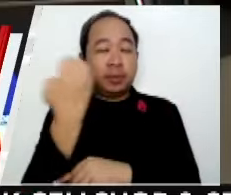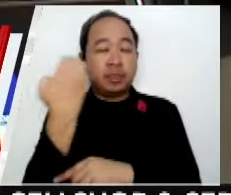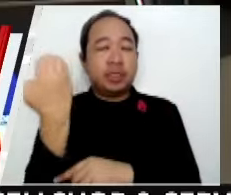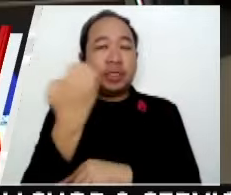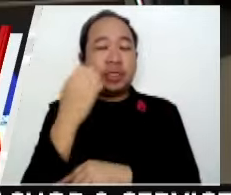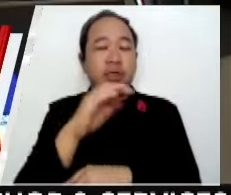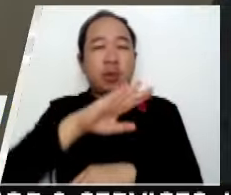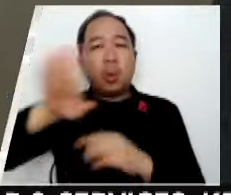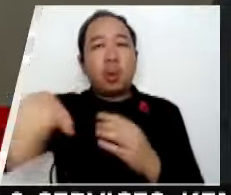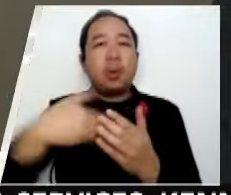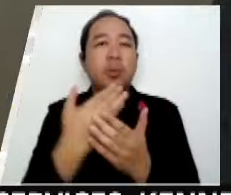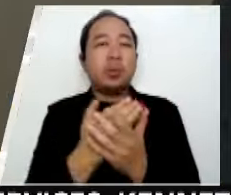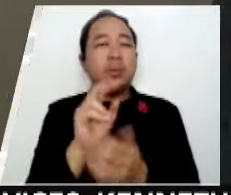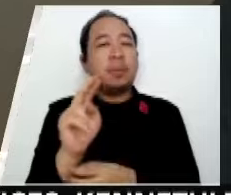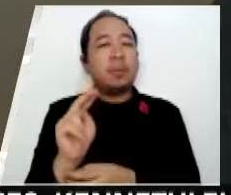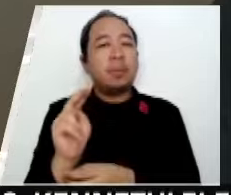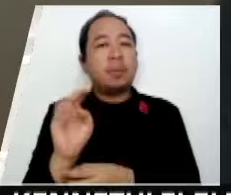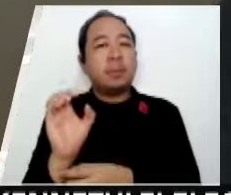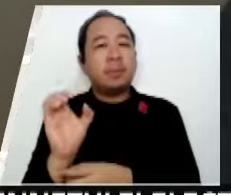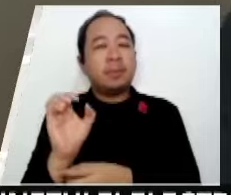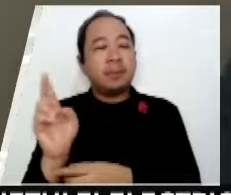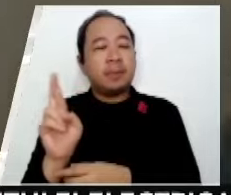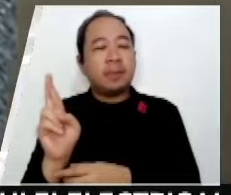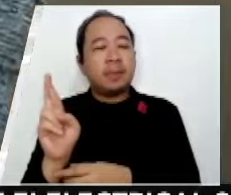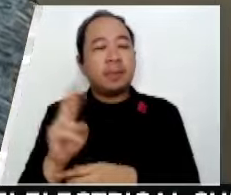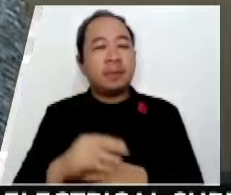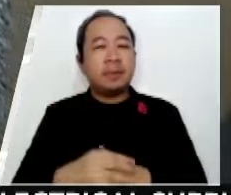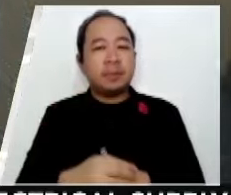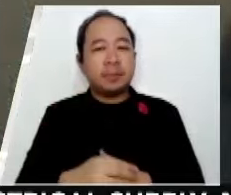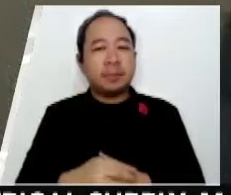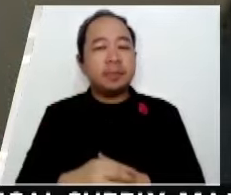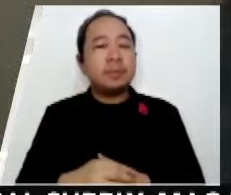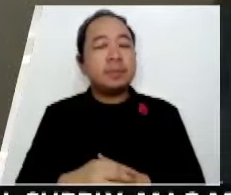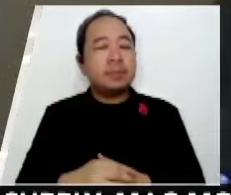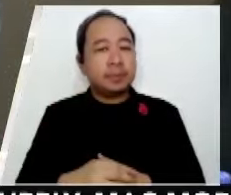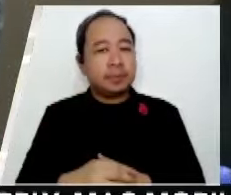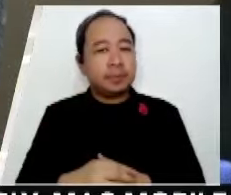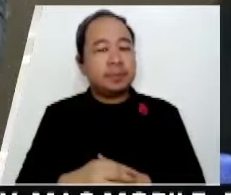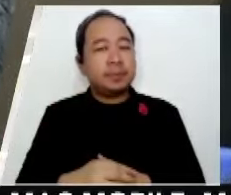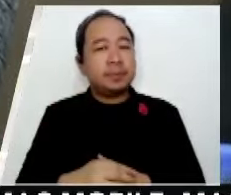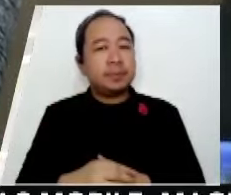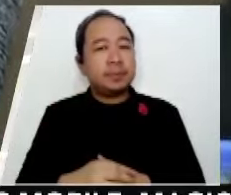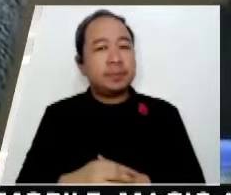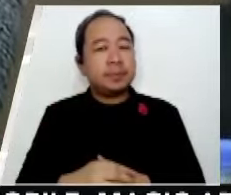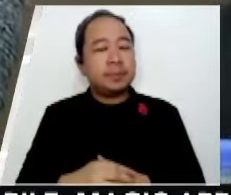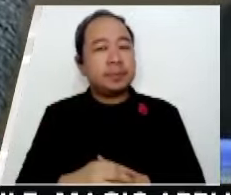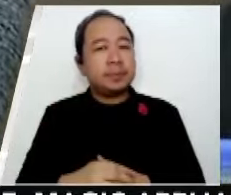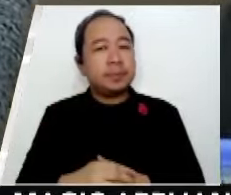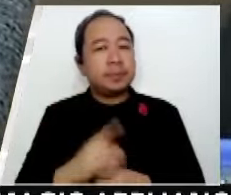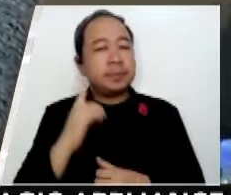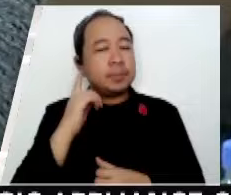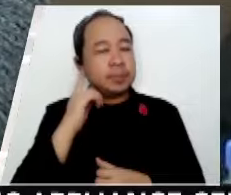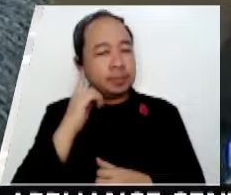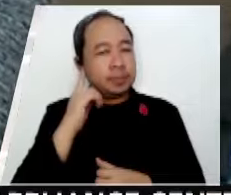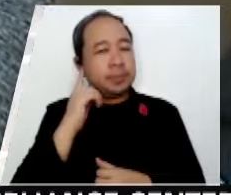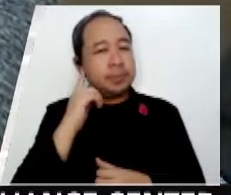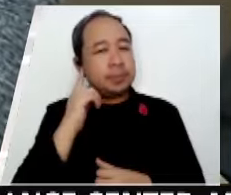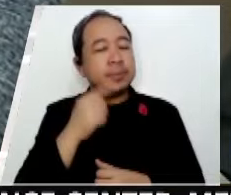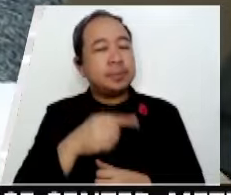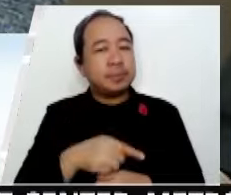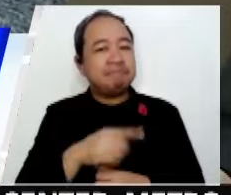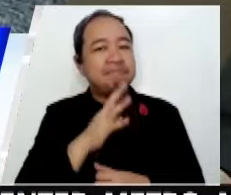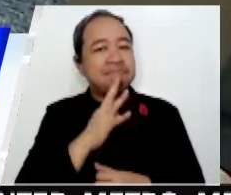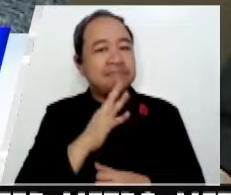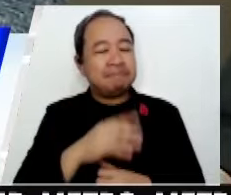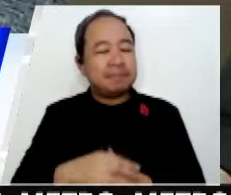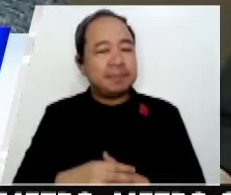Region. Mr. Secretary, I move for the declaration of state of calamity in Metro Manila in light of the